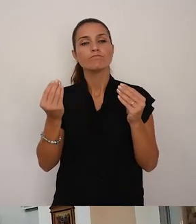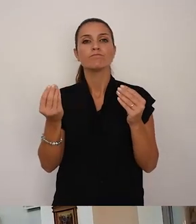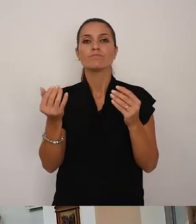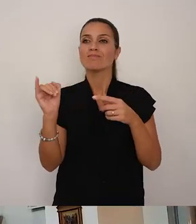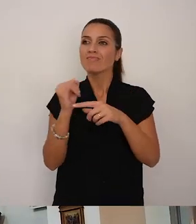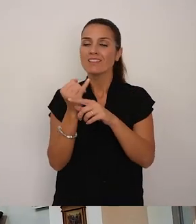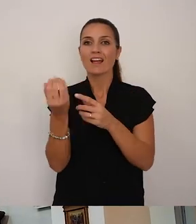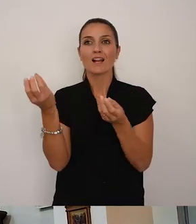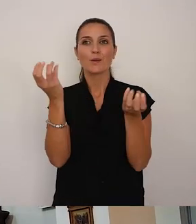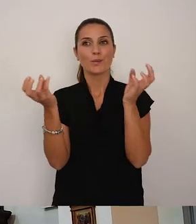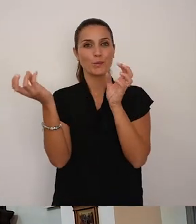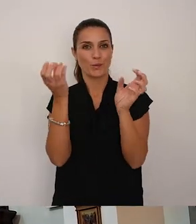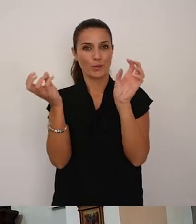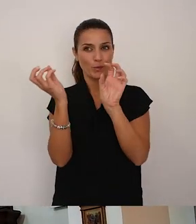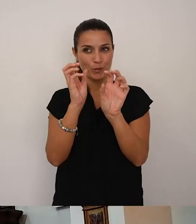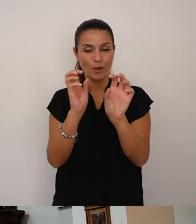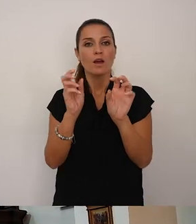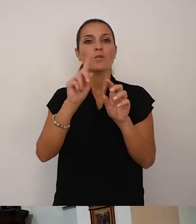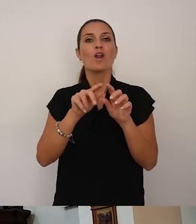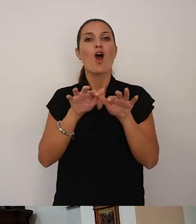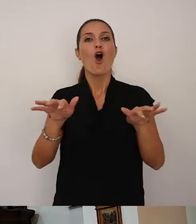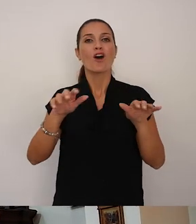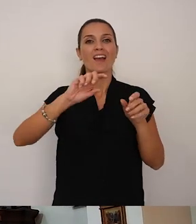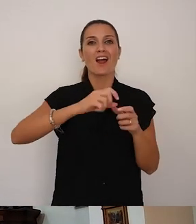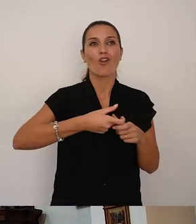pregiato organo a canne.